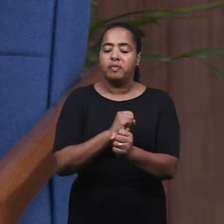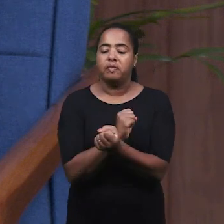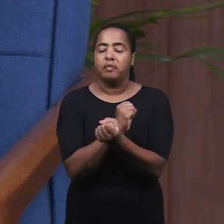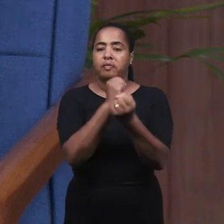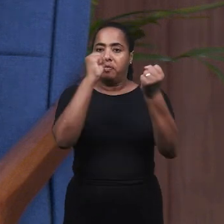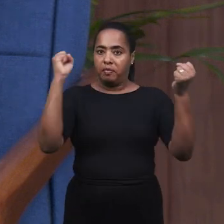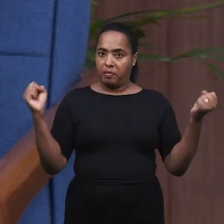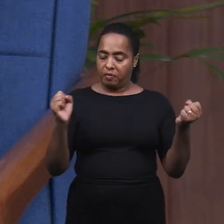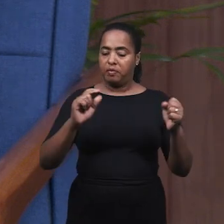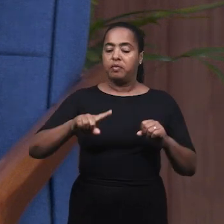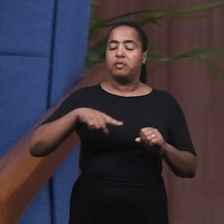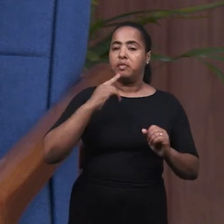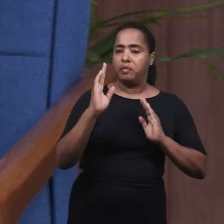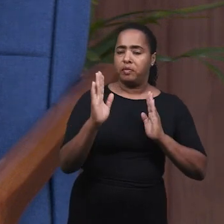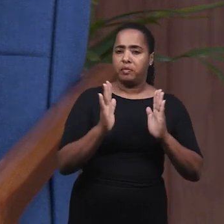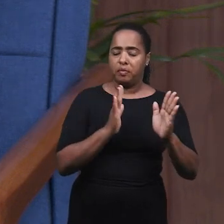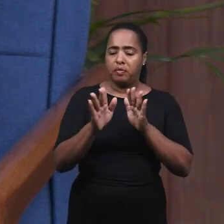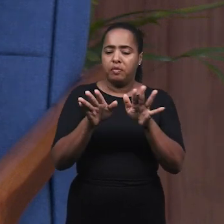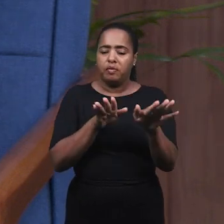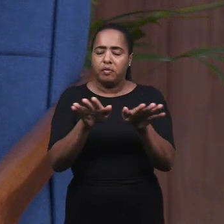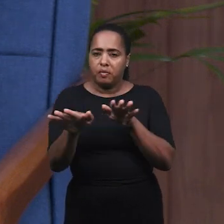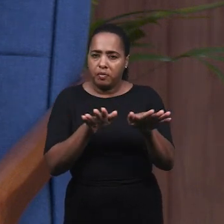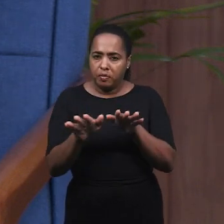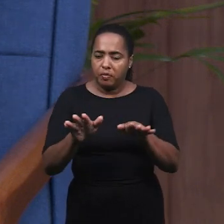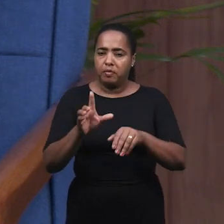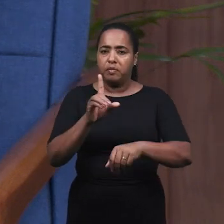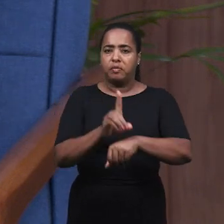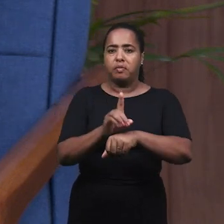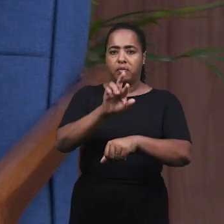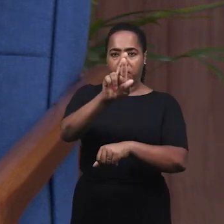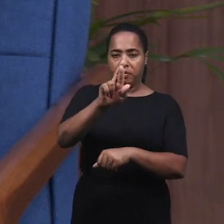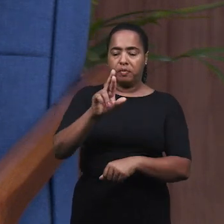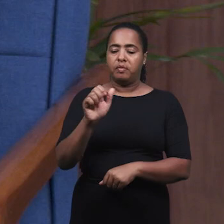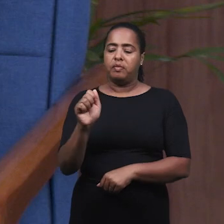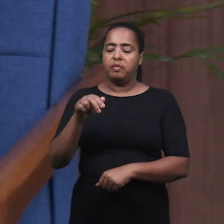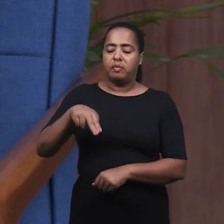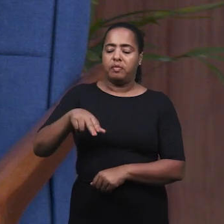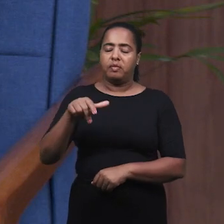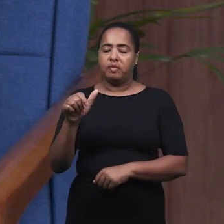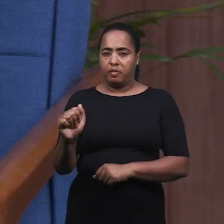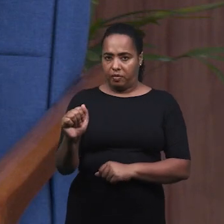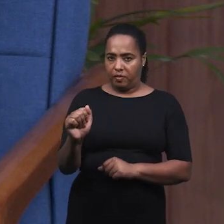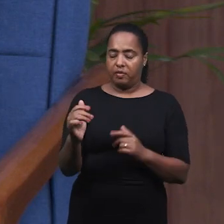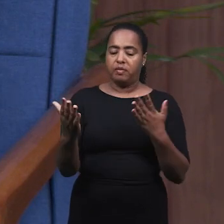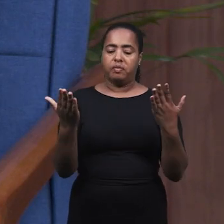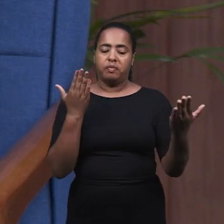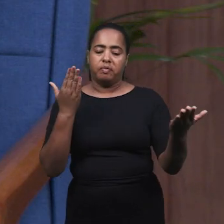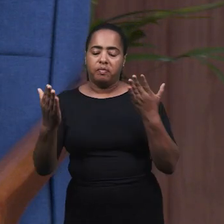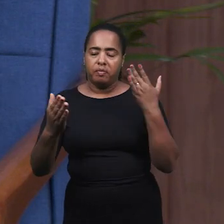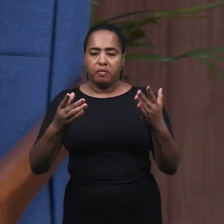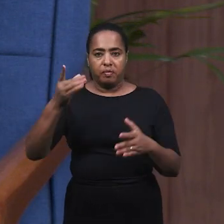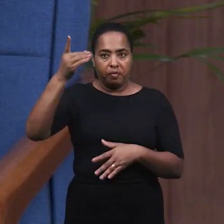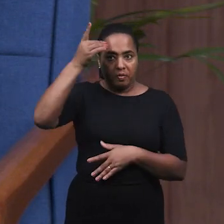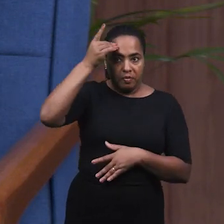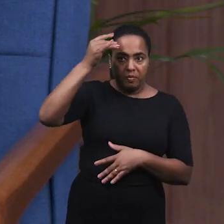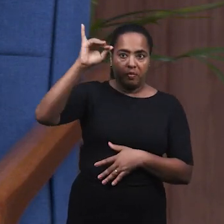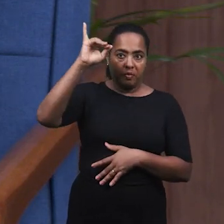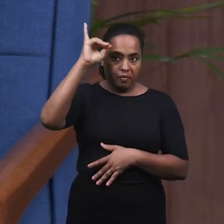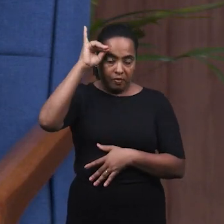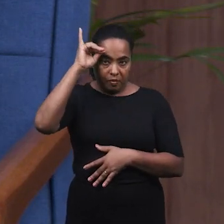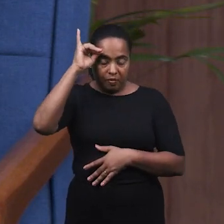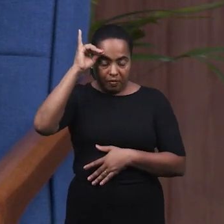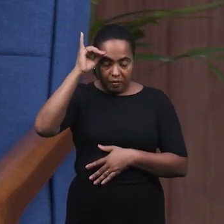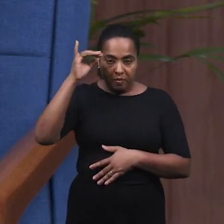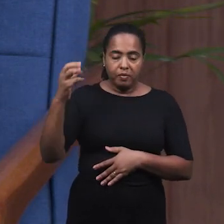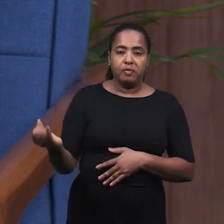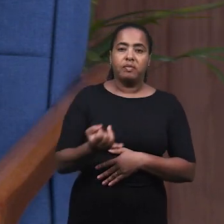Samson. Juste après, dans le volet accessibilité, la docteure Anna Peixoto fera une analyse sur les déficiences